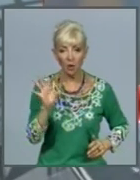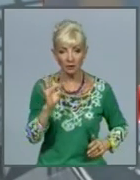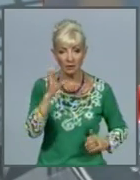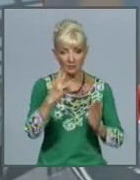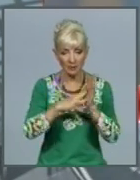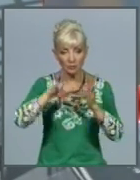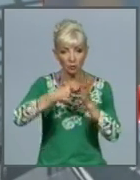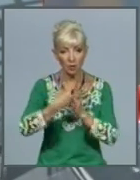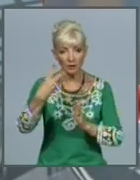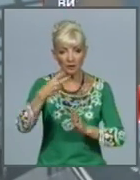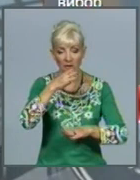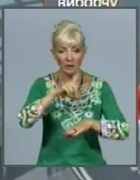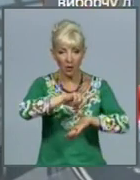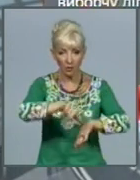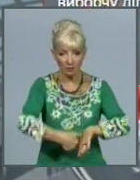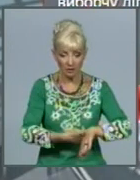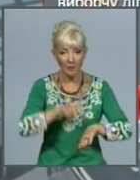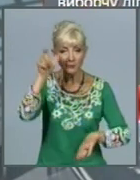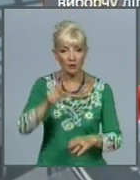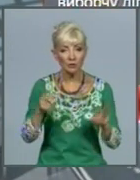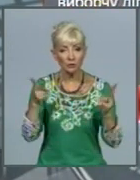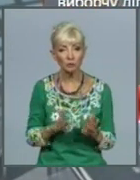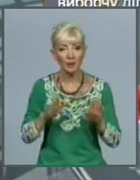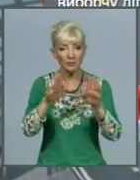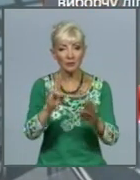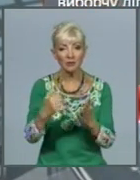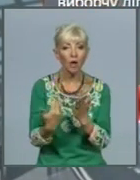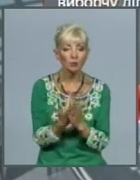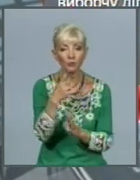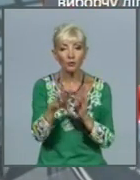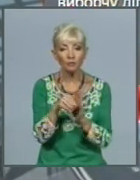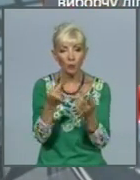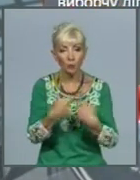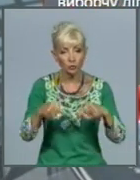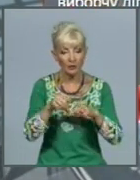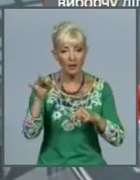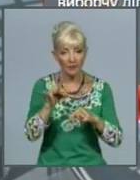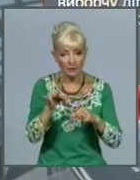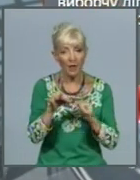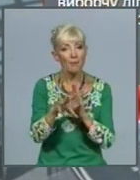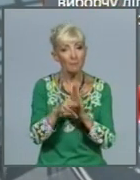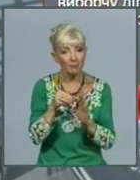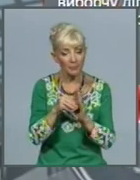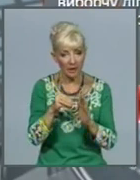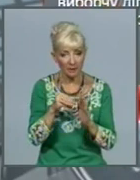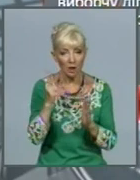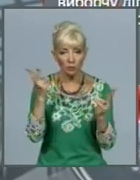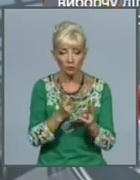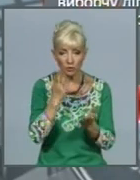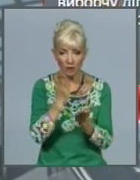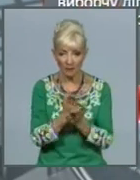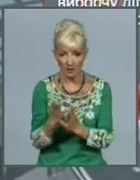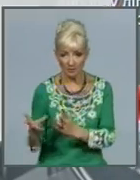години виборцю необхідно прийти на нову виборчу дільницю і проголосувати. При собі потрібно мати лише паспорт